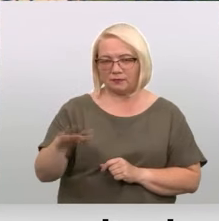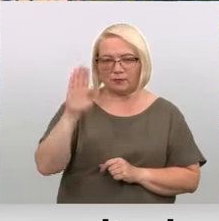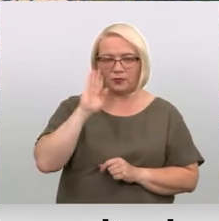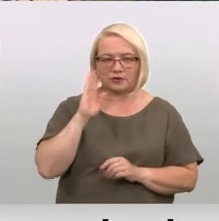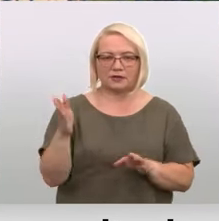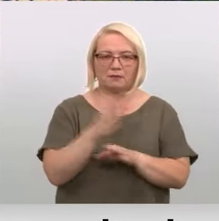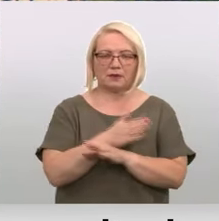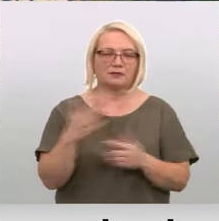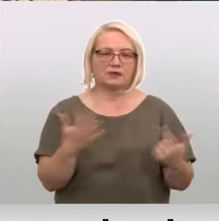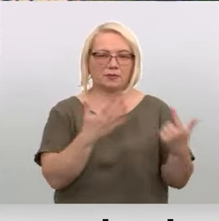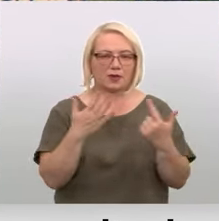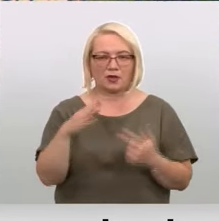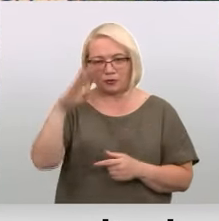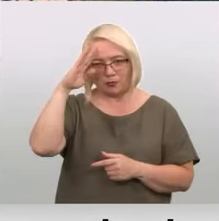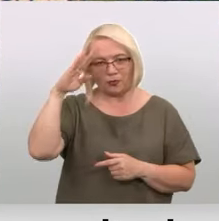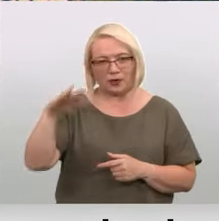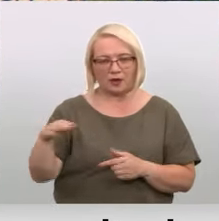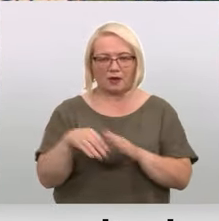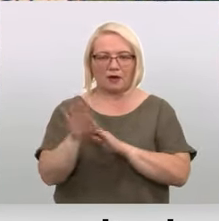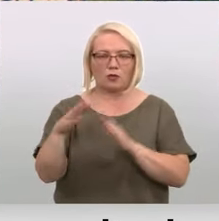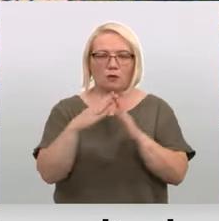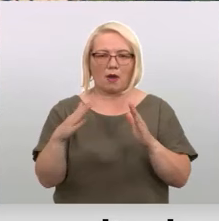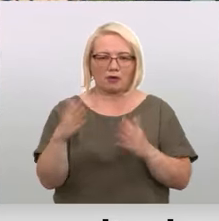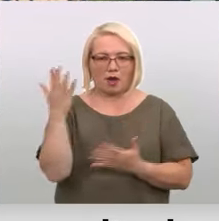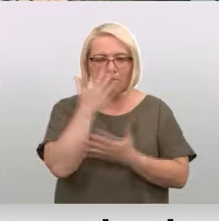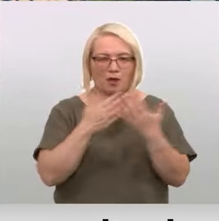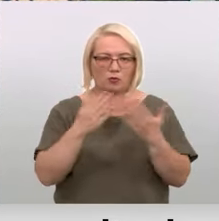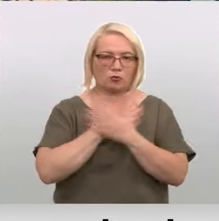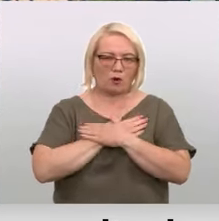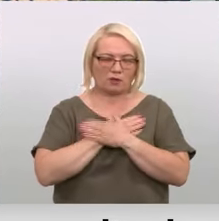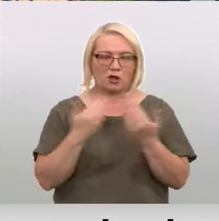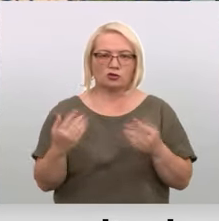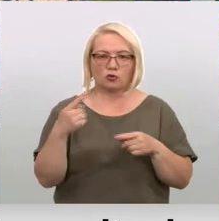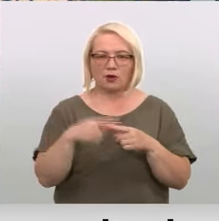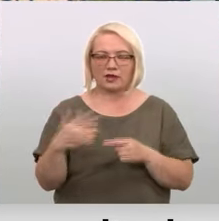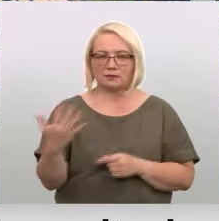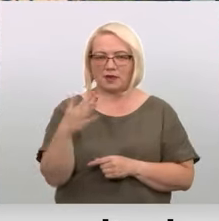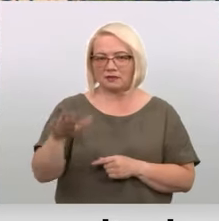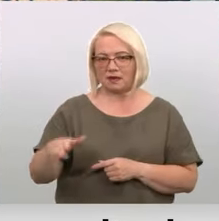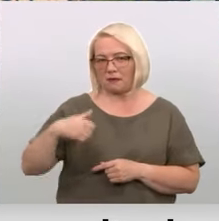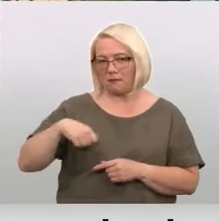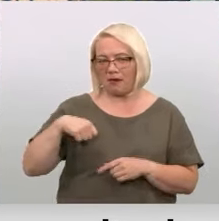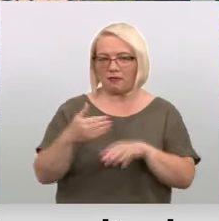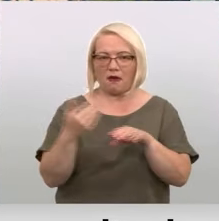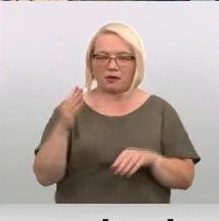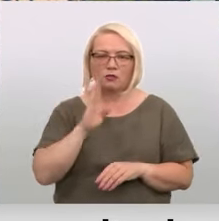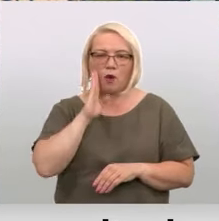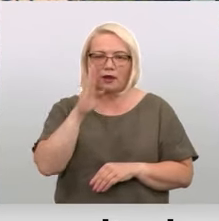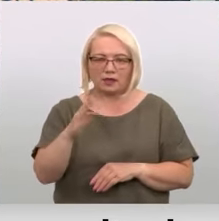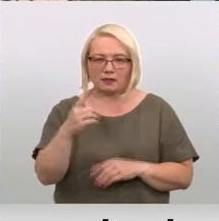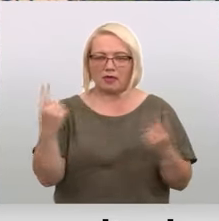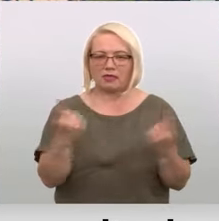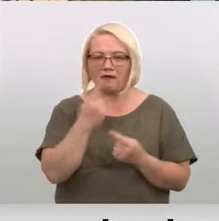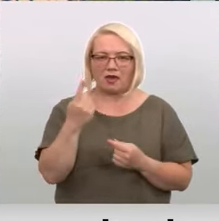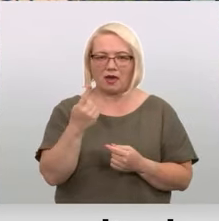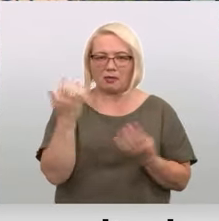Pirms 7 gadiem puisēns izgāja no mājas, apmaldījās un nomira. Šoreiz kāda 5-gadīga meitenīte agrā rīta stundā neviena nepamanīta